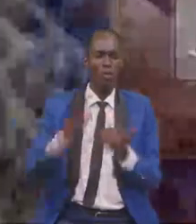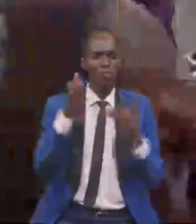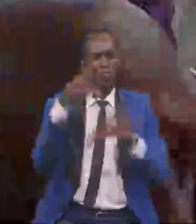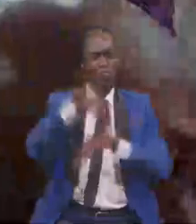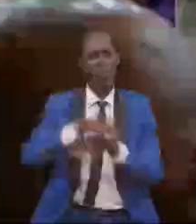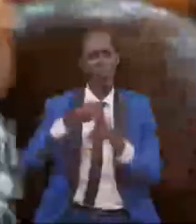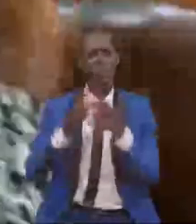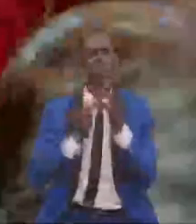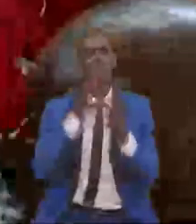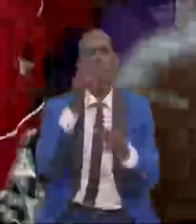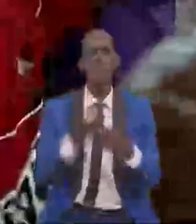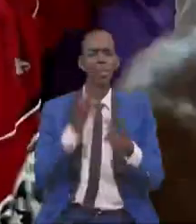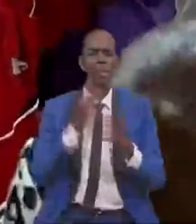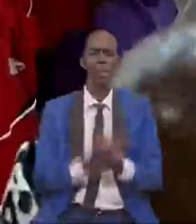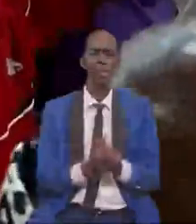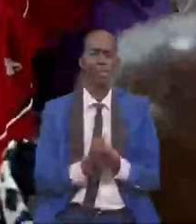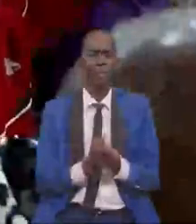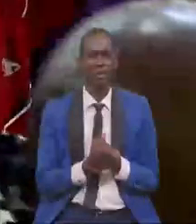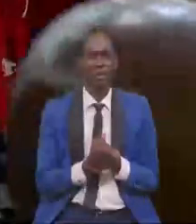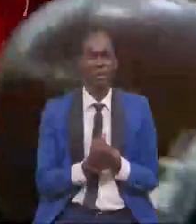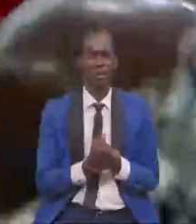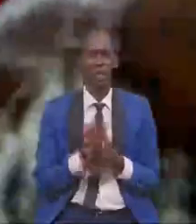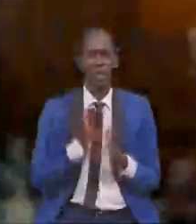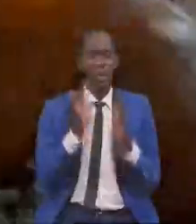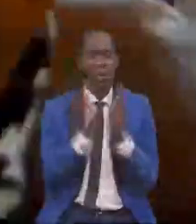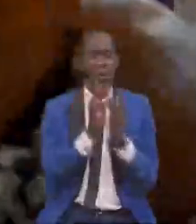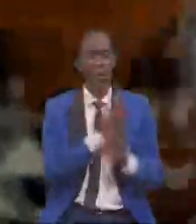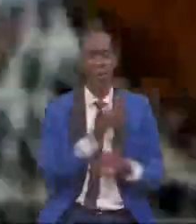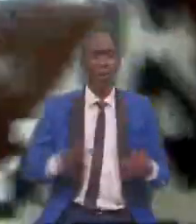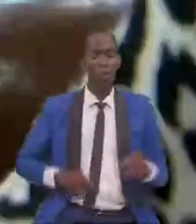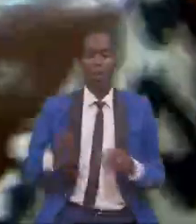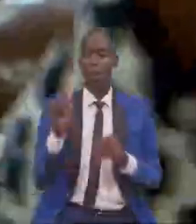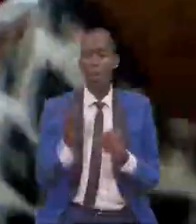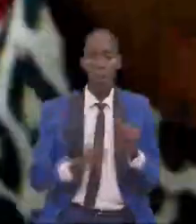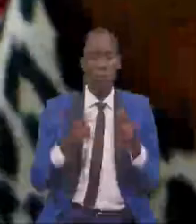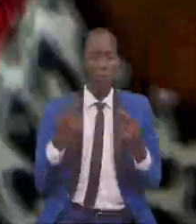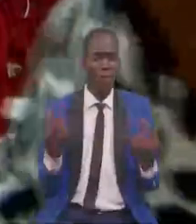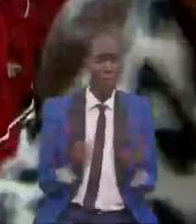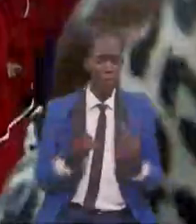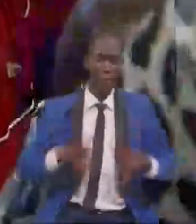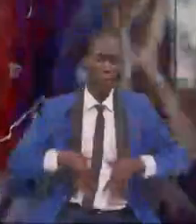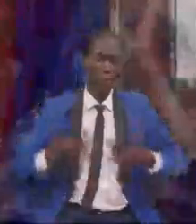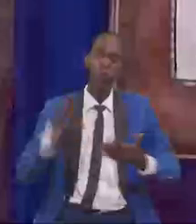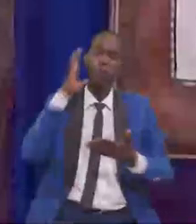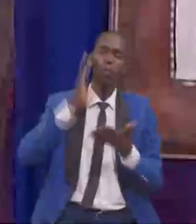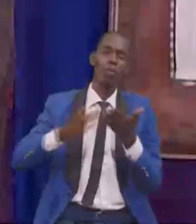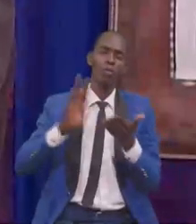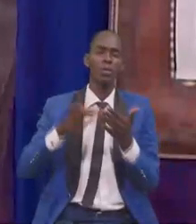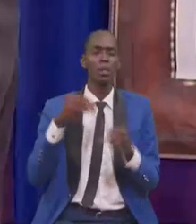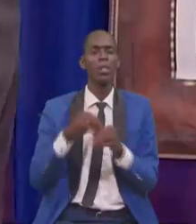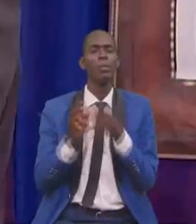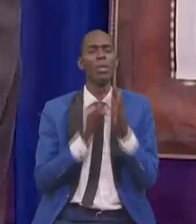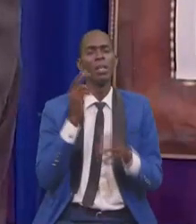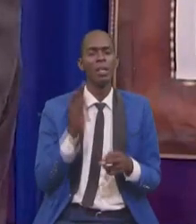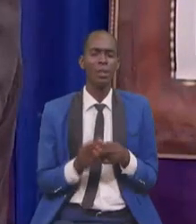monde ce soir au nom de Jésus Christ, je prie Seigneur que tout péché confessé sois